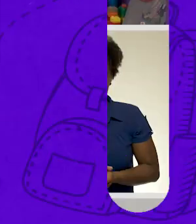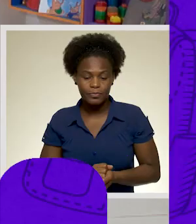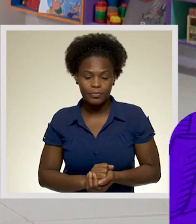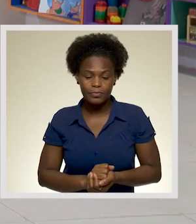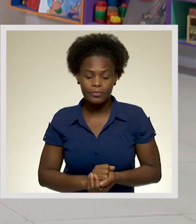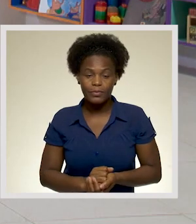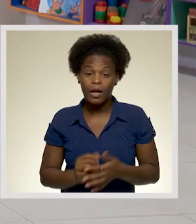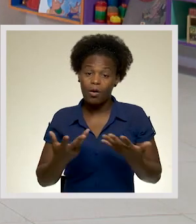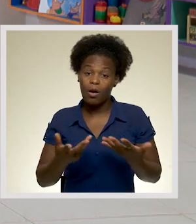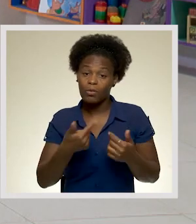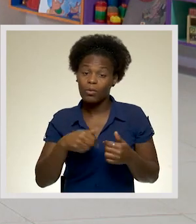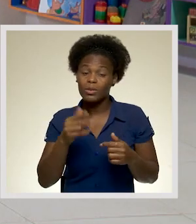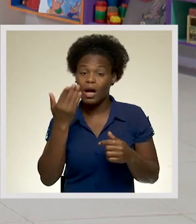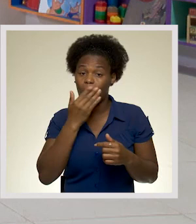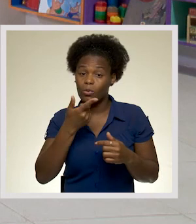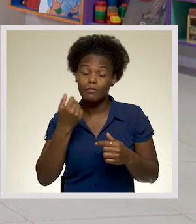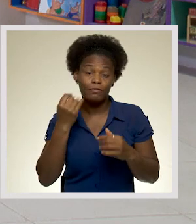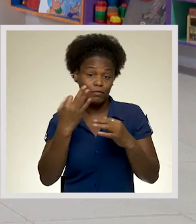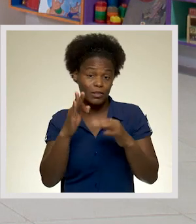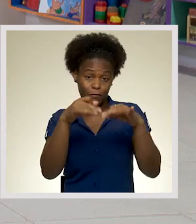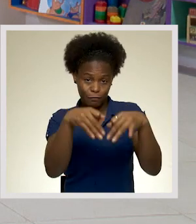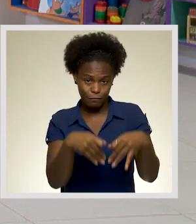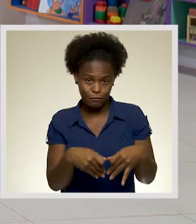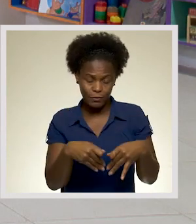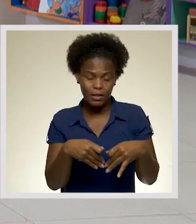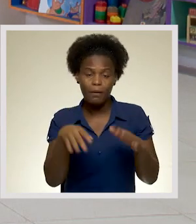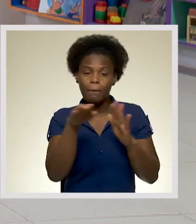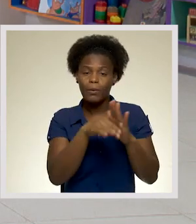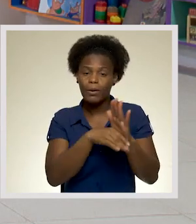On arrive à la fin de notre cours de français